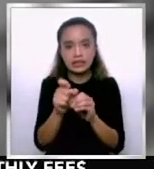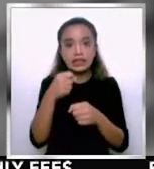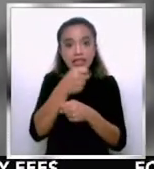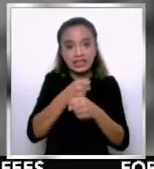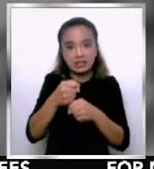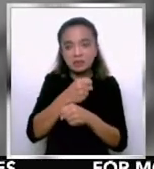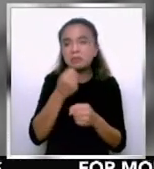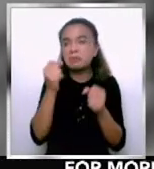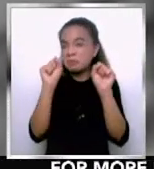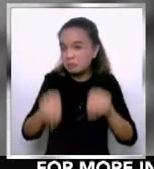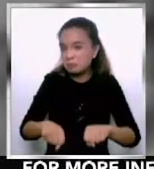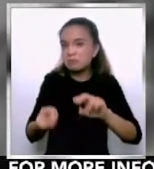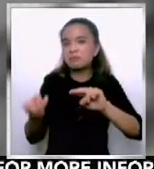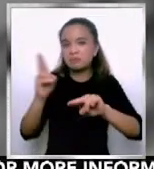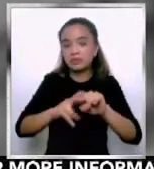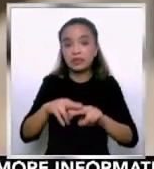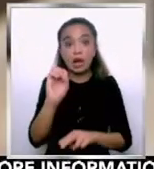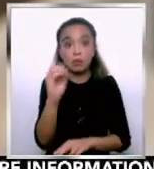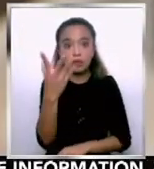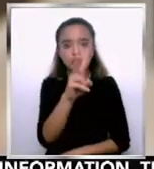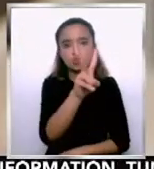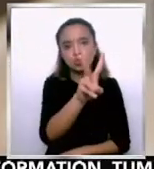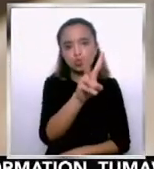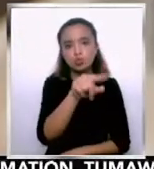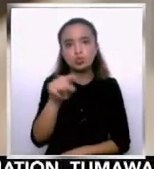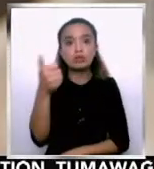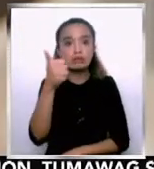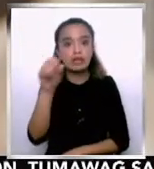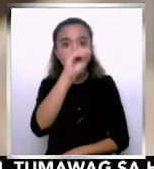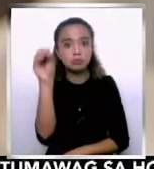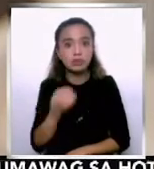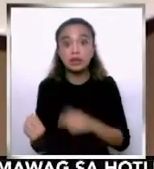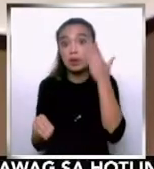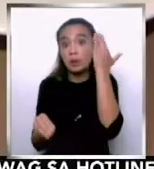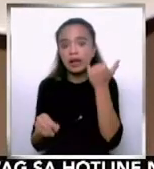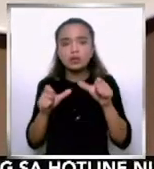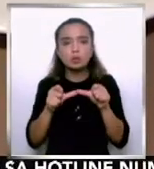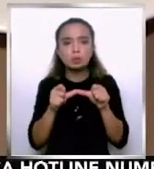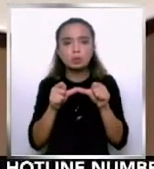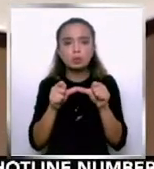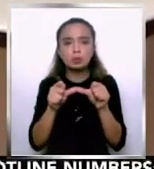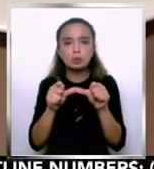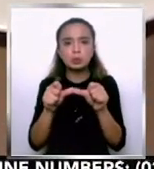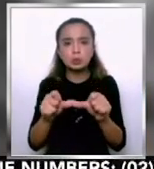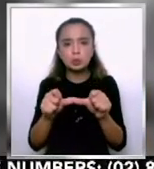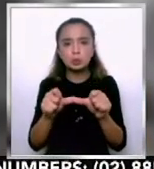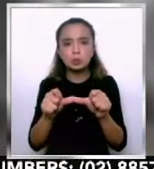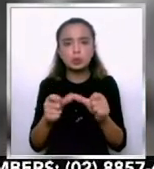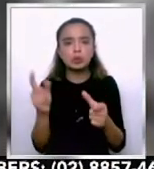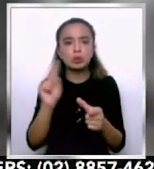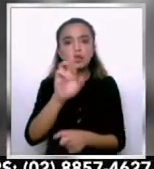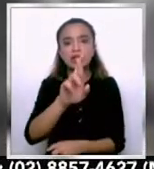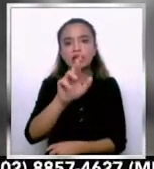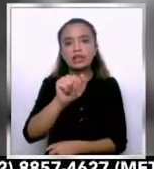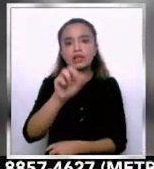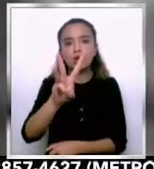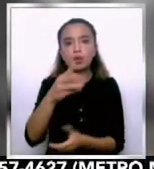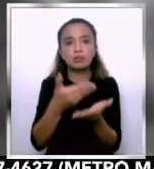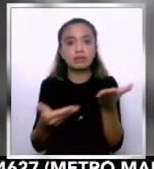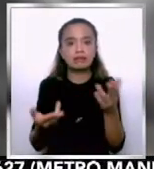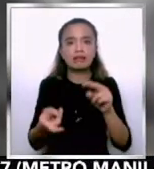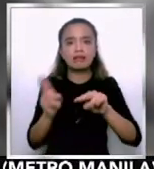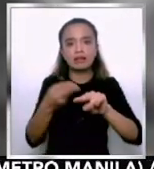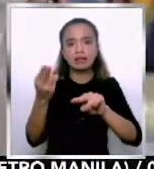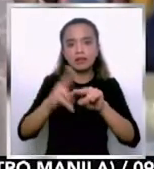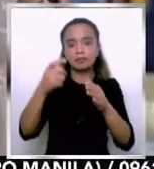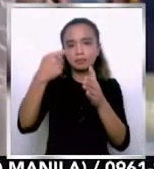presyo ng 2-10% dahil pa rin sa patuloy na pagtaas ng presyo ng mga raw materials. Bukod pa ito sa mahigit